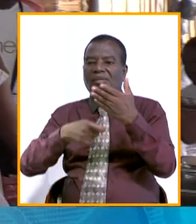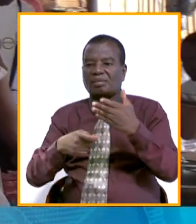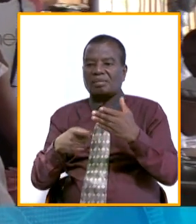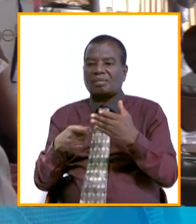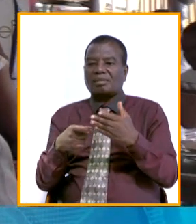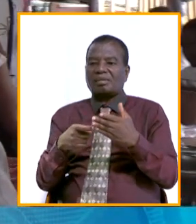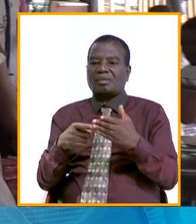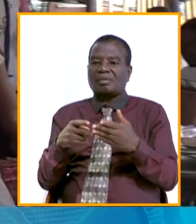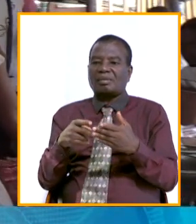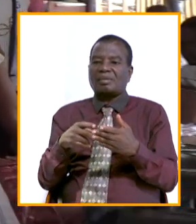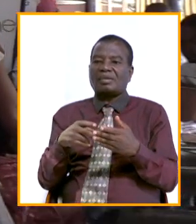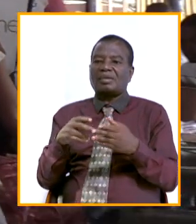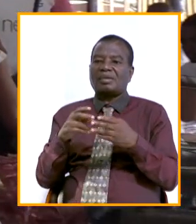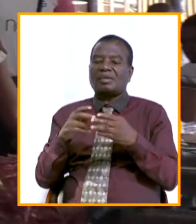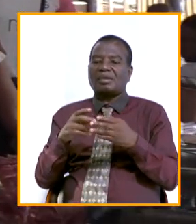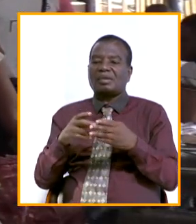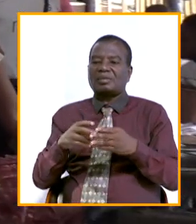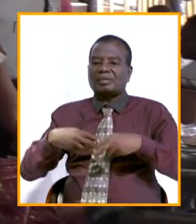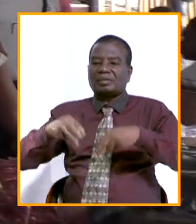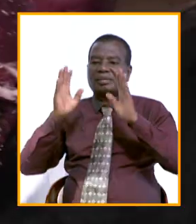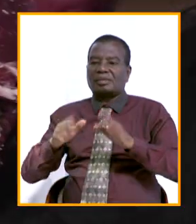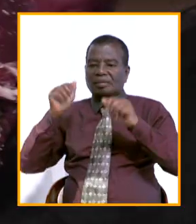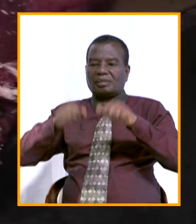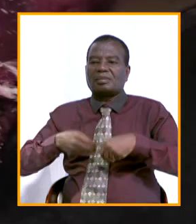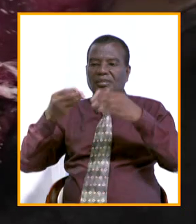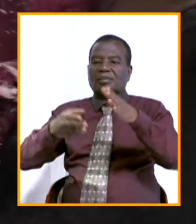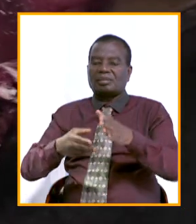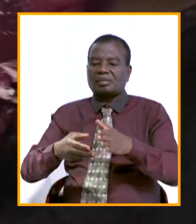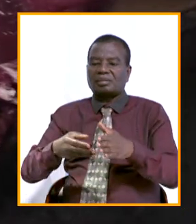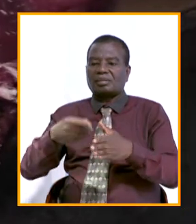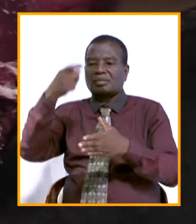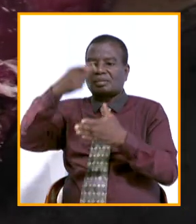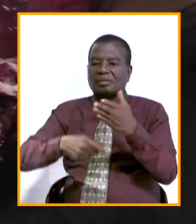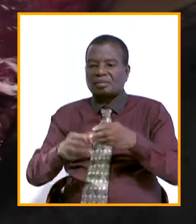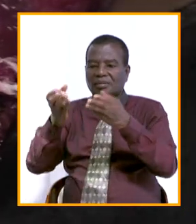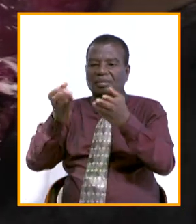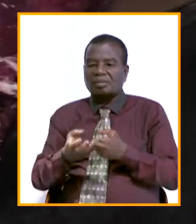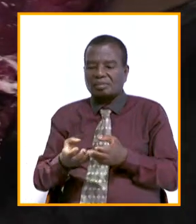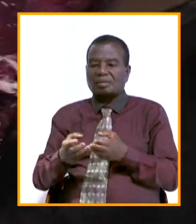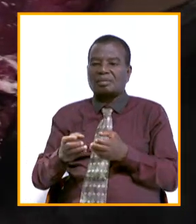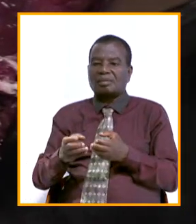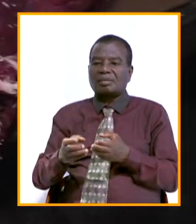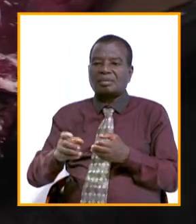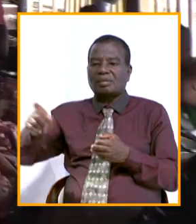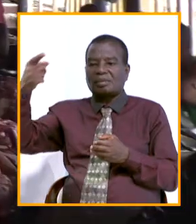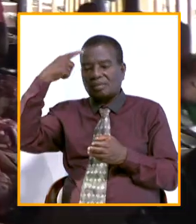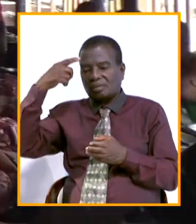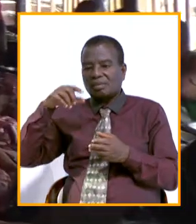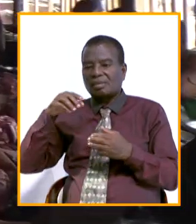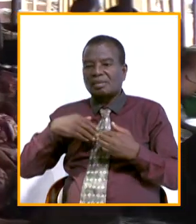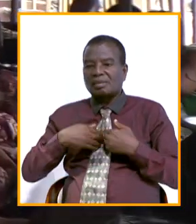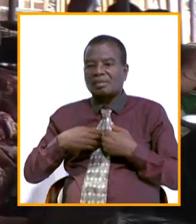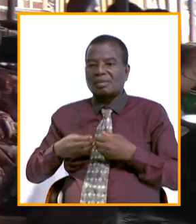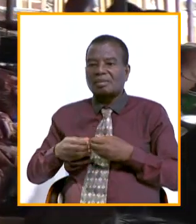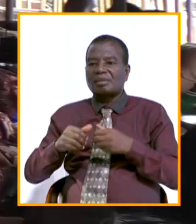revient à dire que le commerçant peut donner les prix qu'il veut au kilo de viande. Le gouvernement a plafonné les prix et les prix doivent